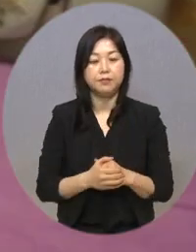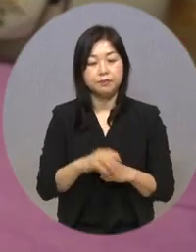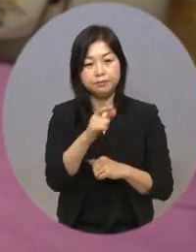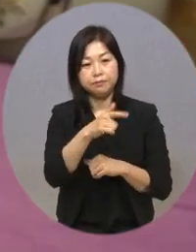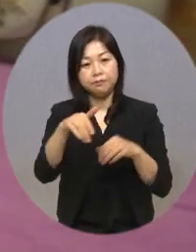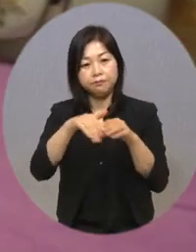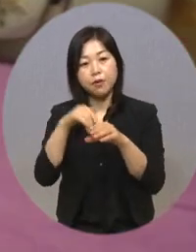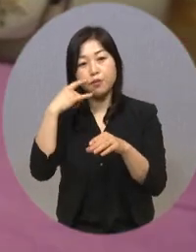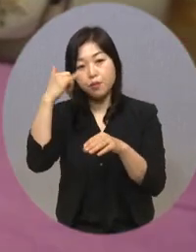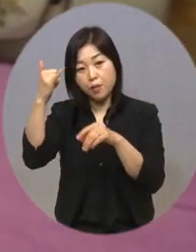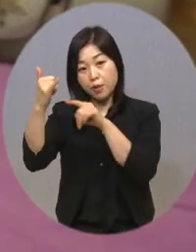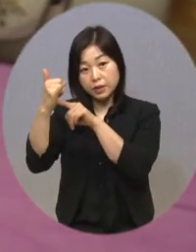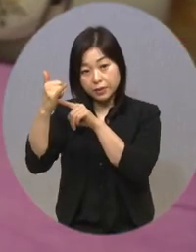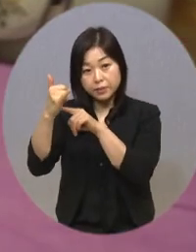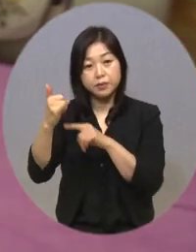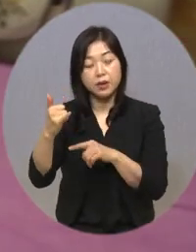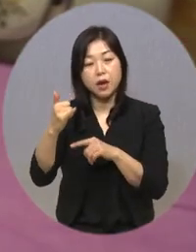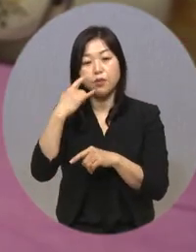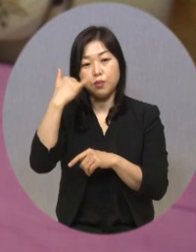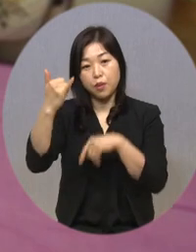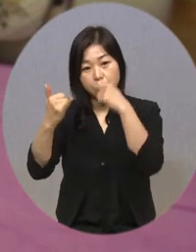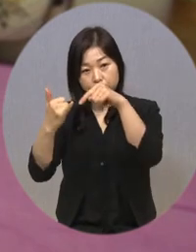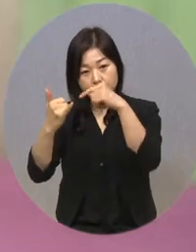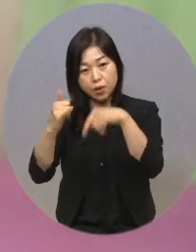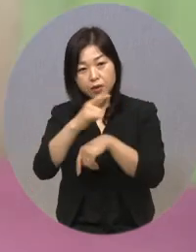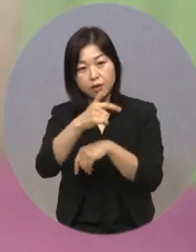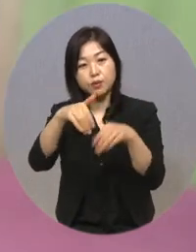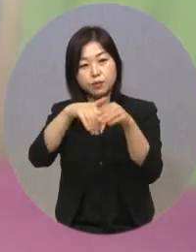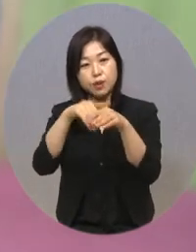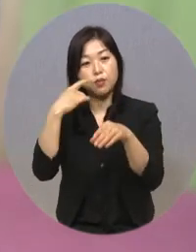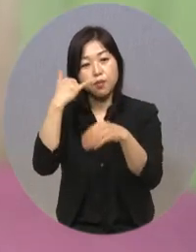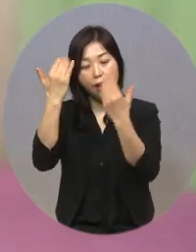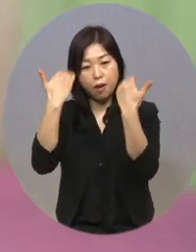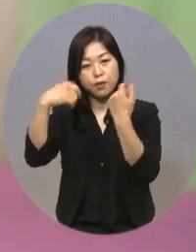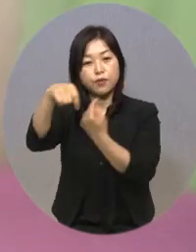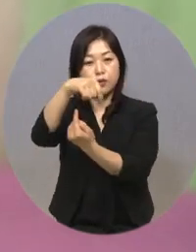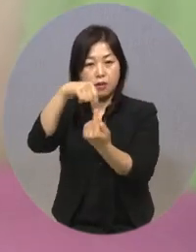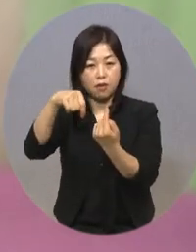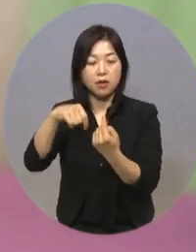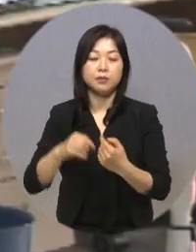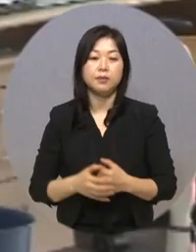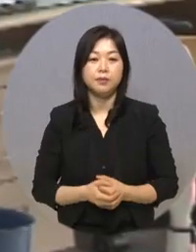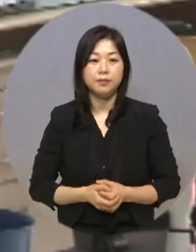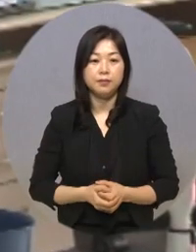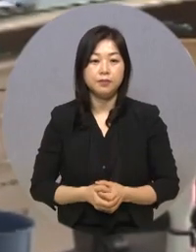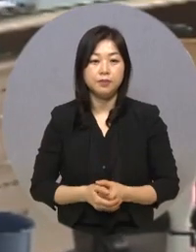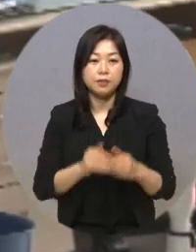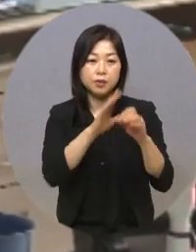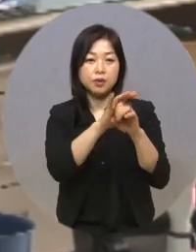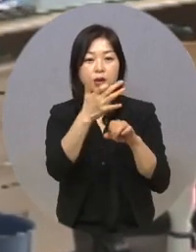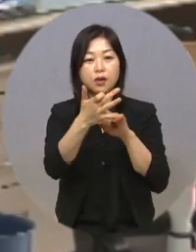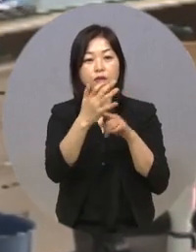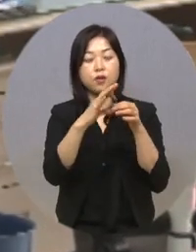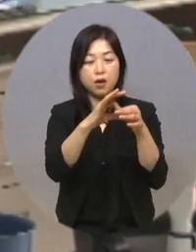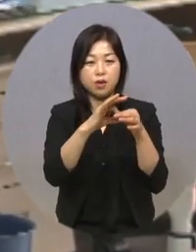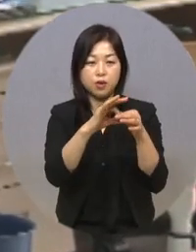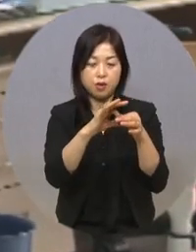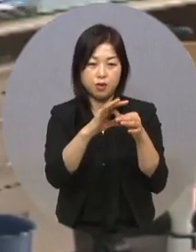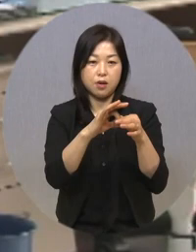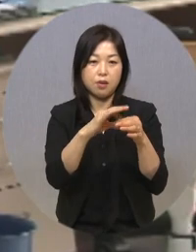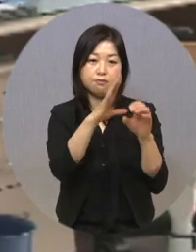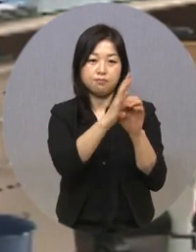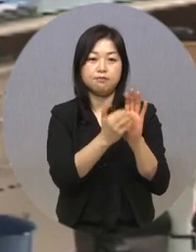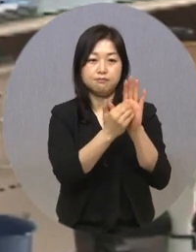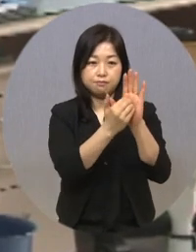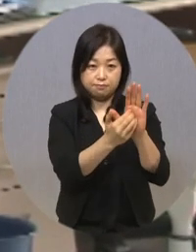다문화 학부모를 대상으로 부모 교육과 다문화 부모 학교를 운영합니다. 코로나19 관련 주요 방역